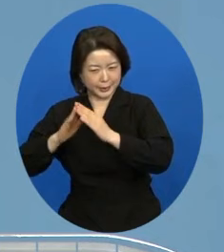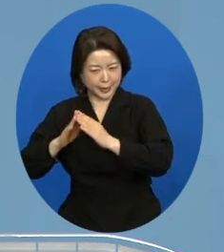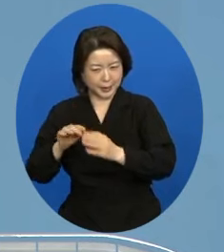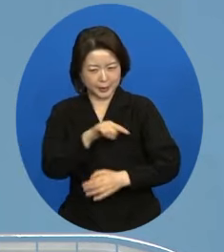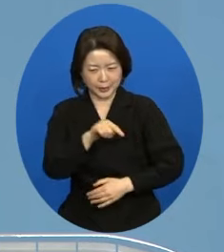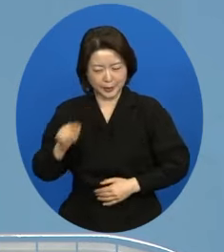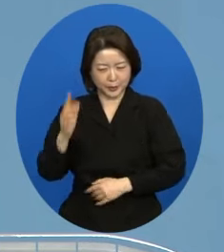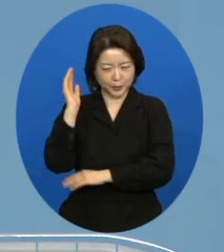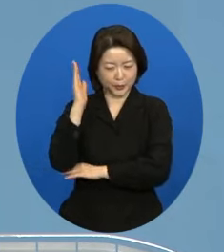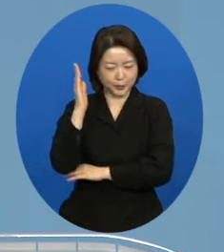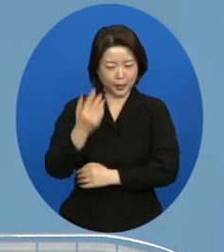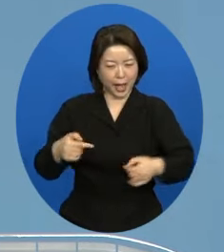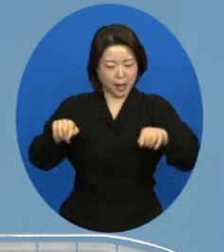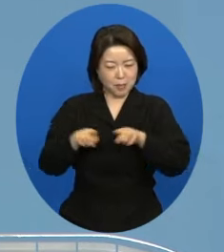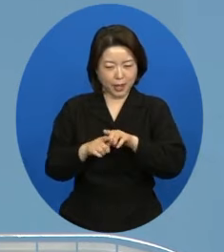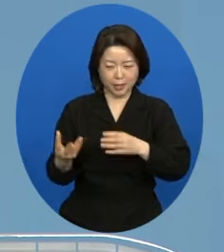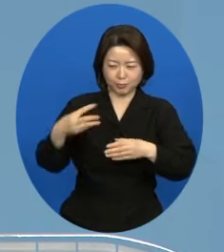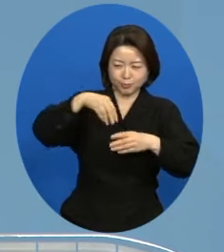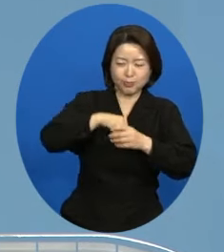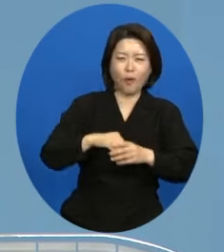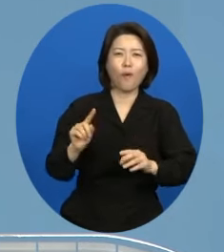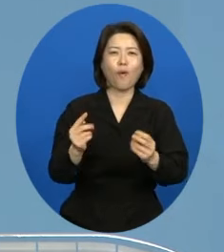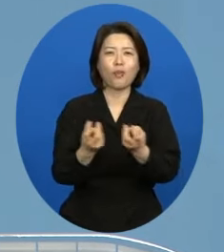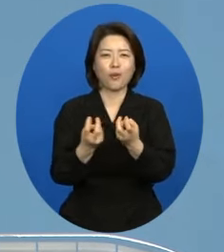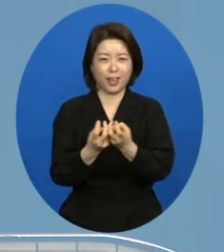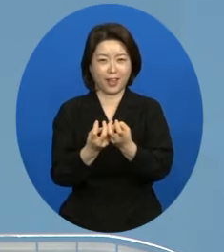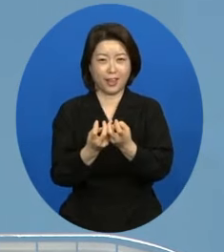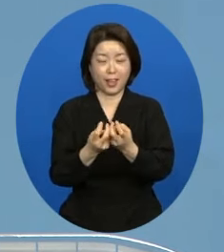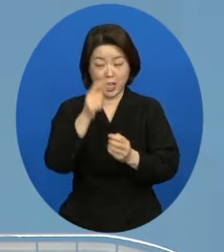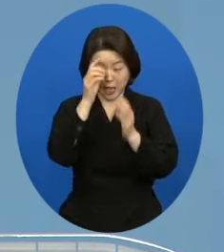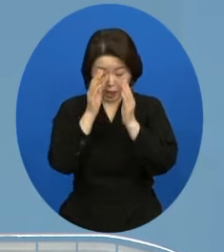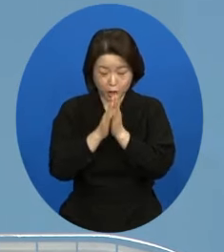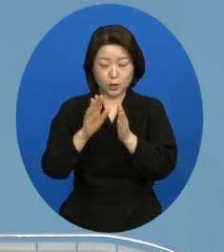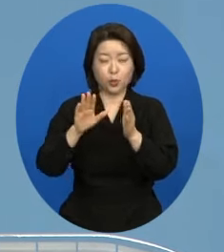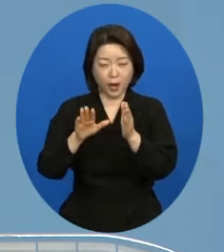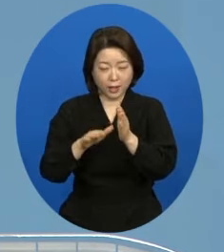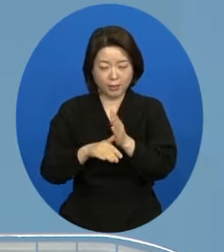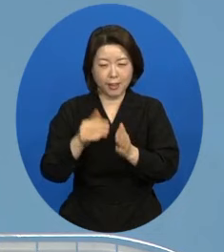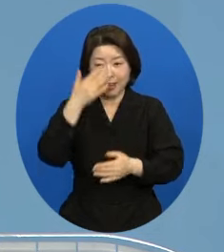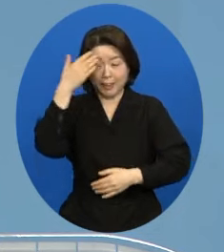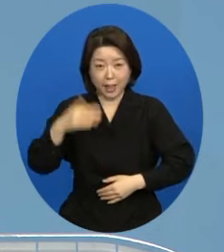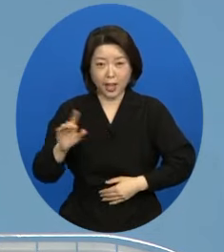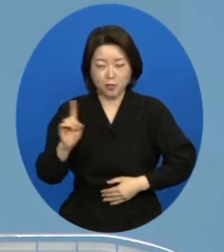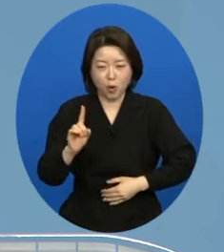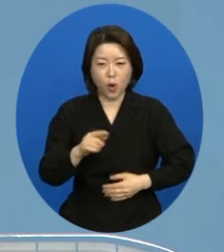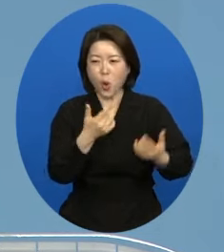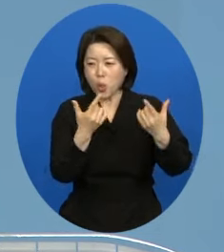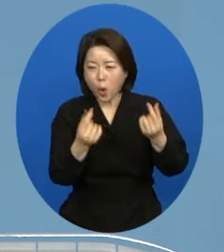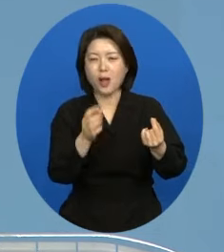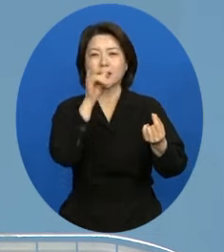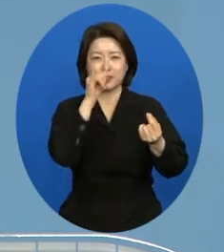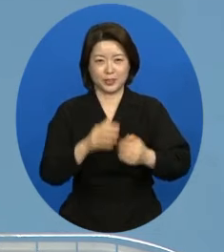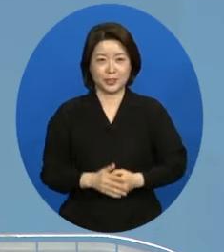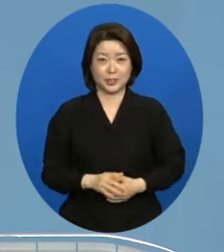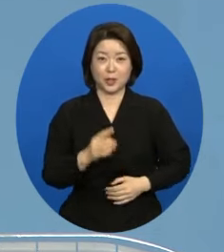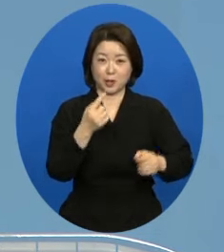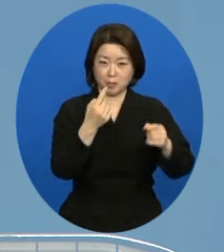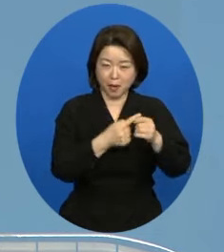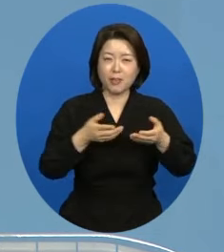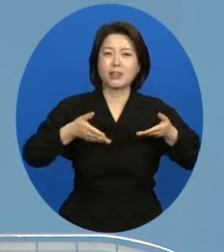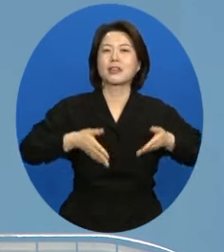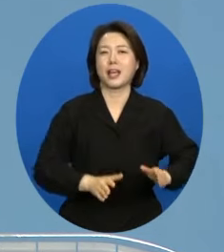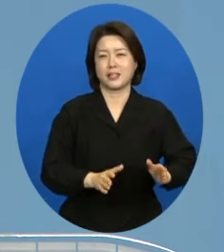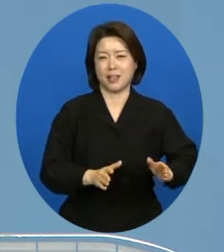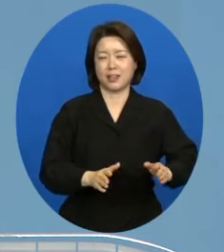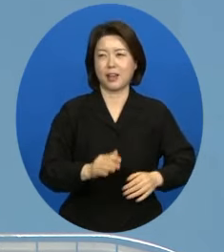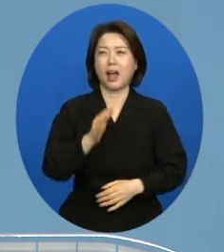어떻게 담아야 되나 기도하는데 공통점이 있는 걸 발견했어요 뭐냐면 탄생입니다 아